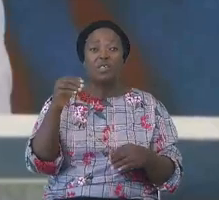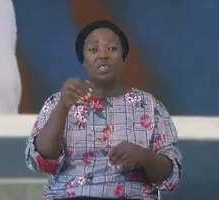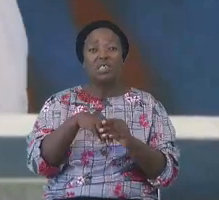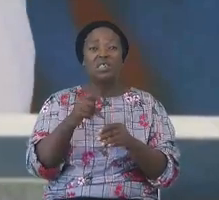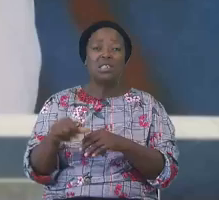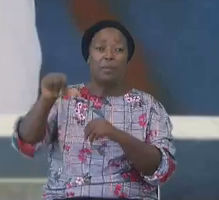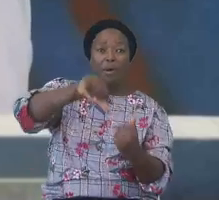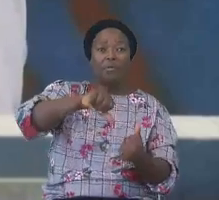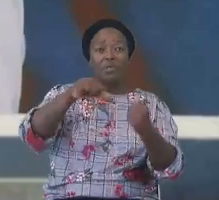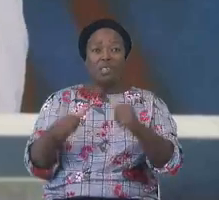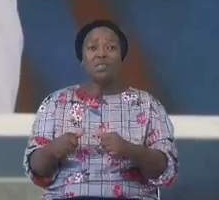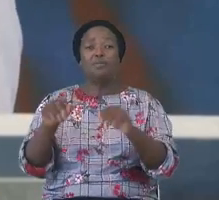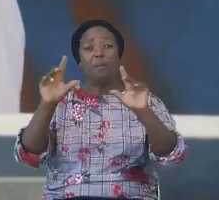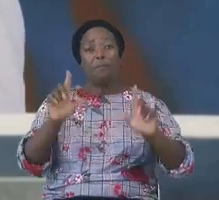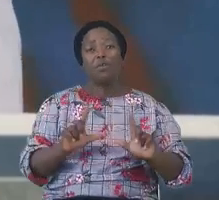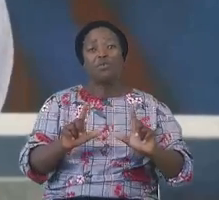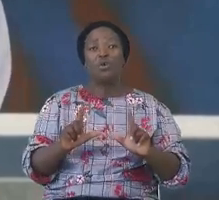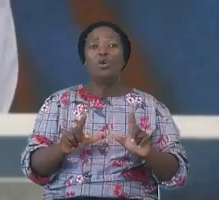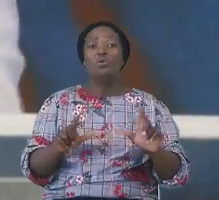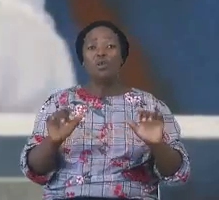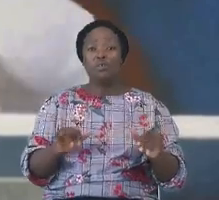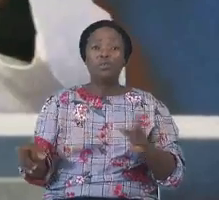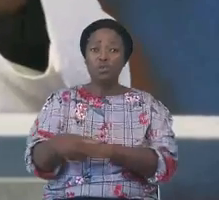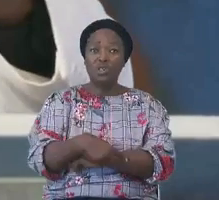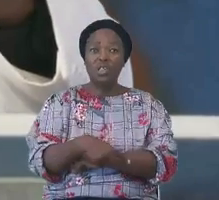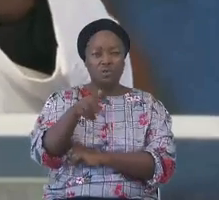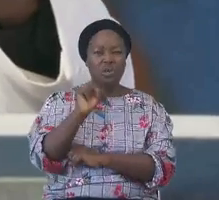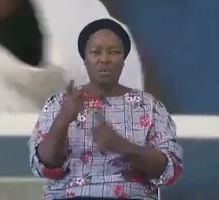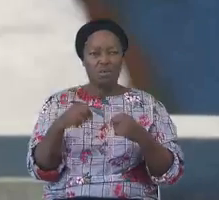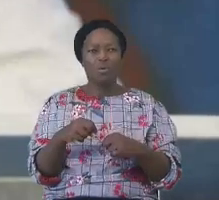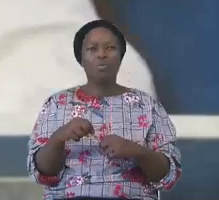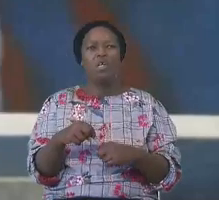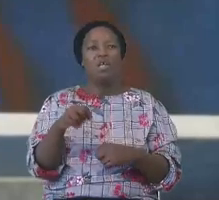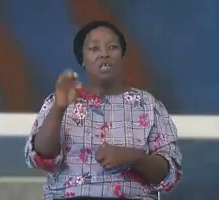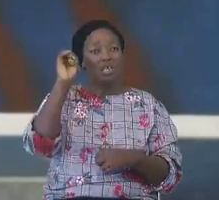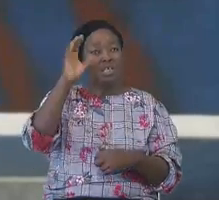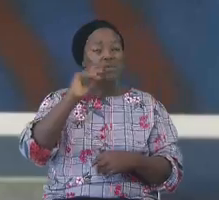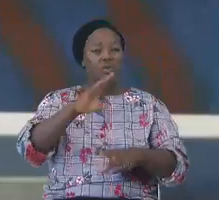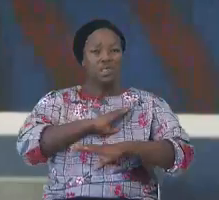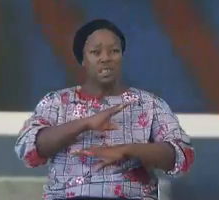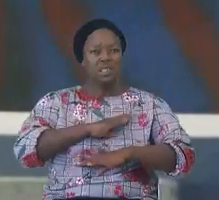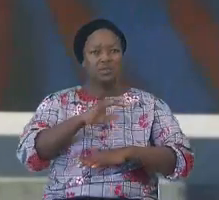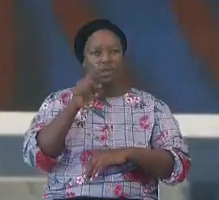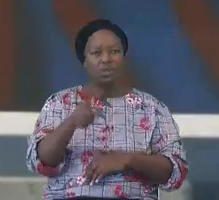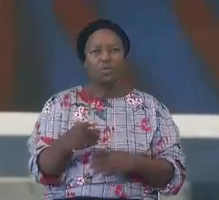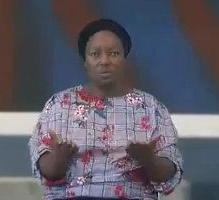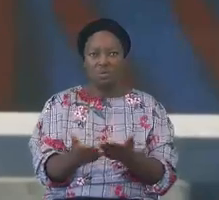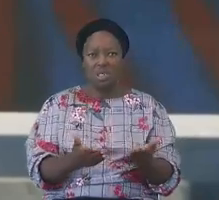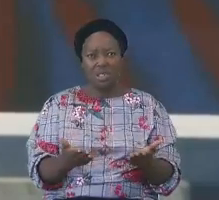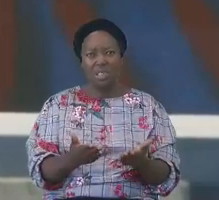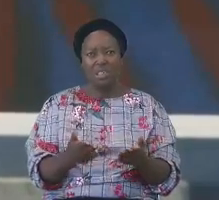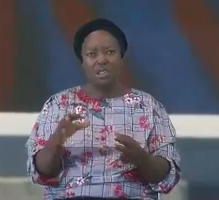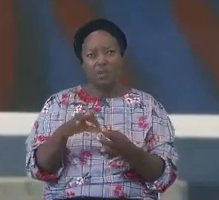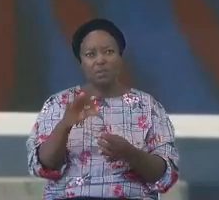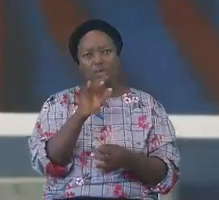Si quelqu'un a soif de l'esprit dans la mesure baptismale aujourd'hui, tu peux